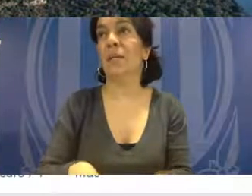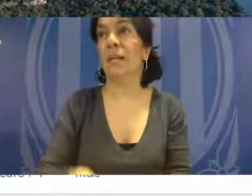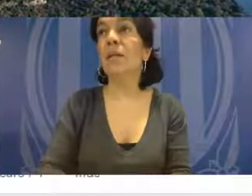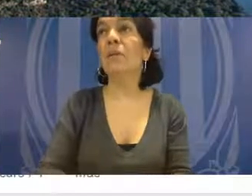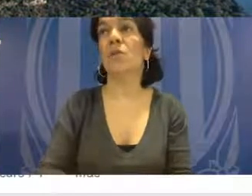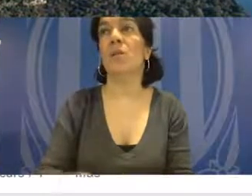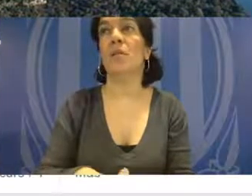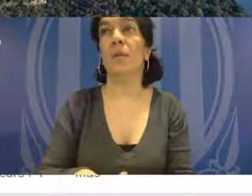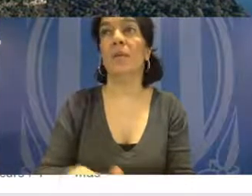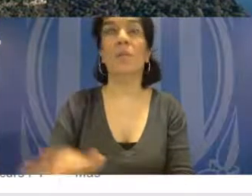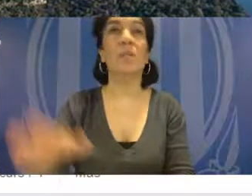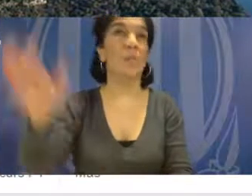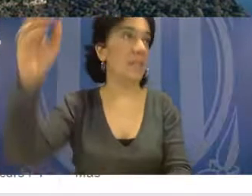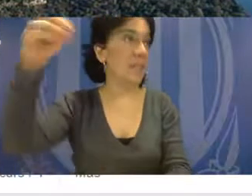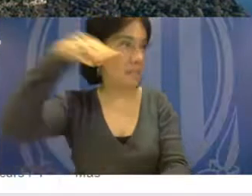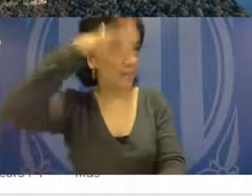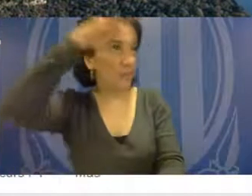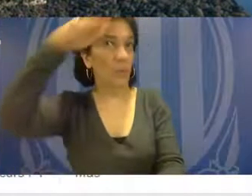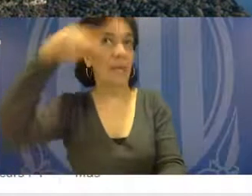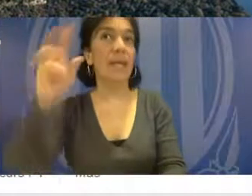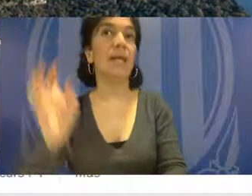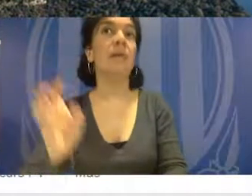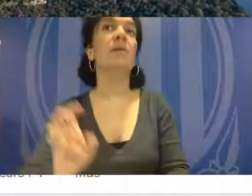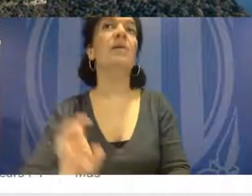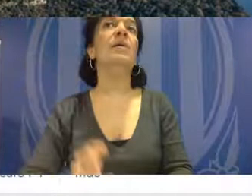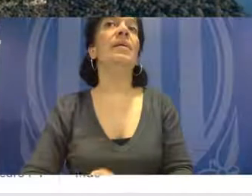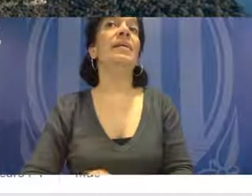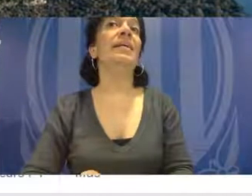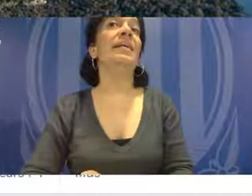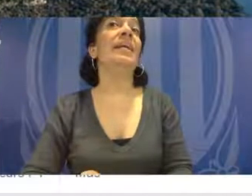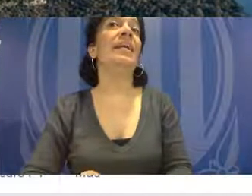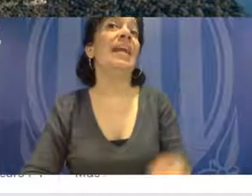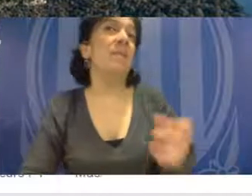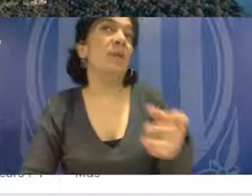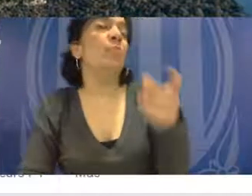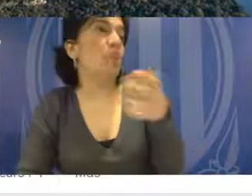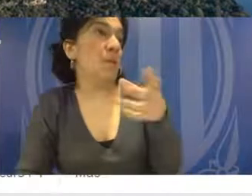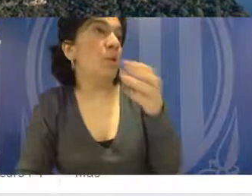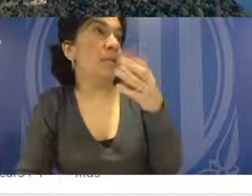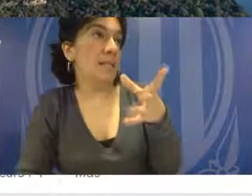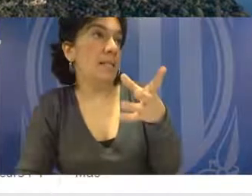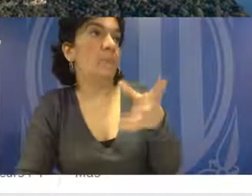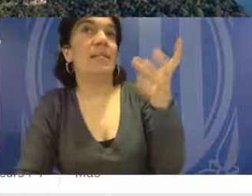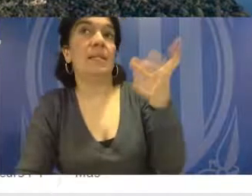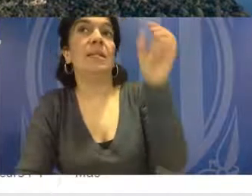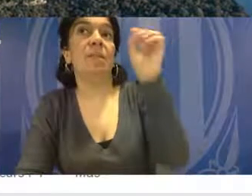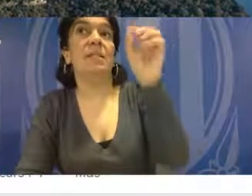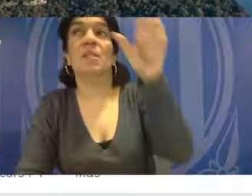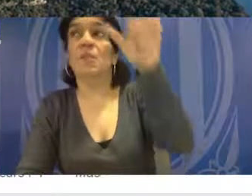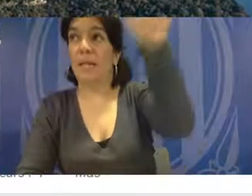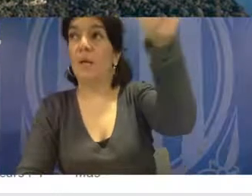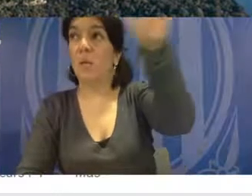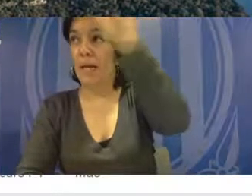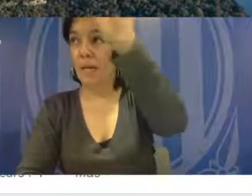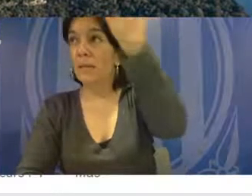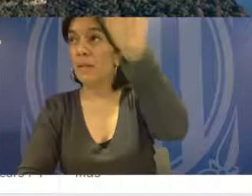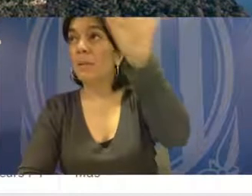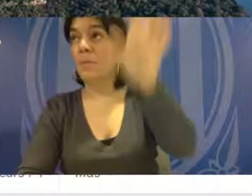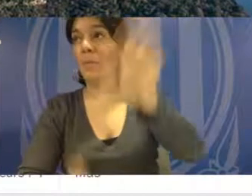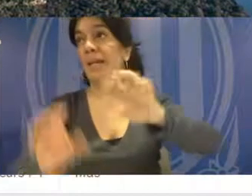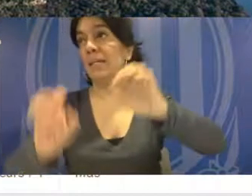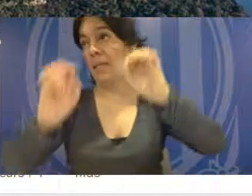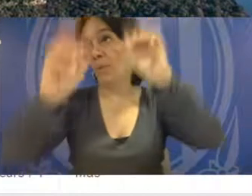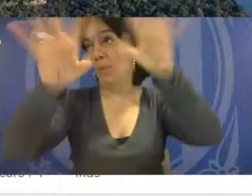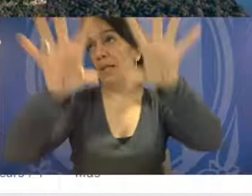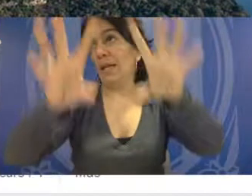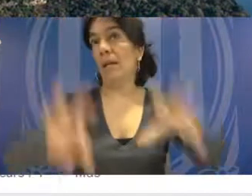Arthus Bertrand, no sé si el coneixeu, és especialista en foto aèria, i realment posem o intentem que siguin imatges espectaculars,